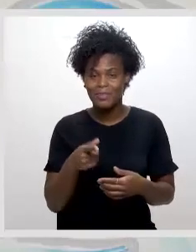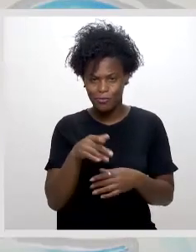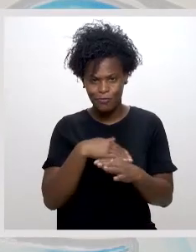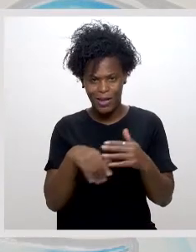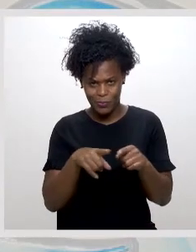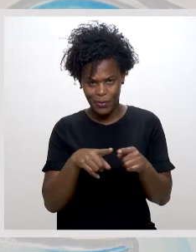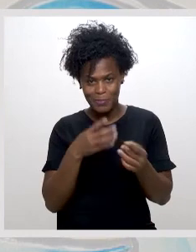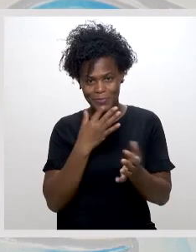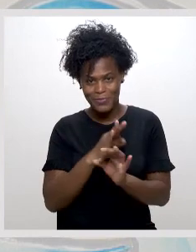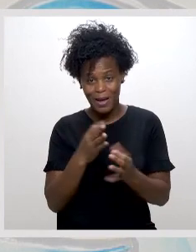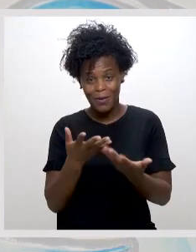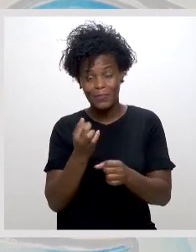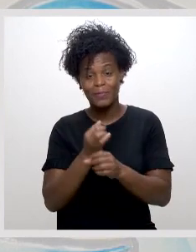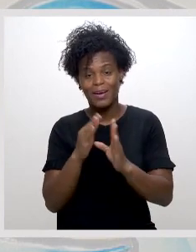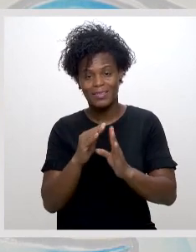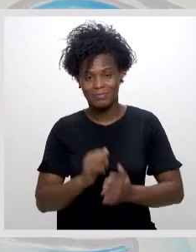Maintenant, on passe au devoir.